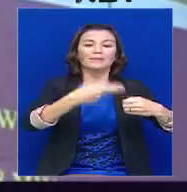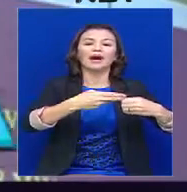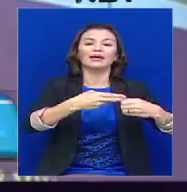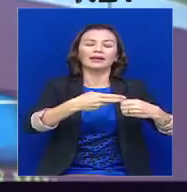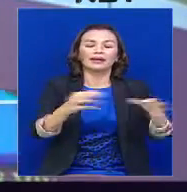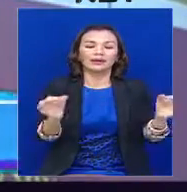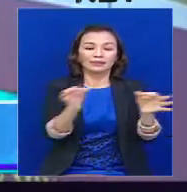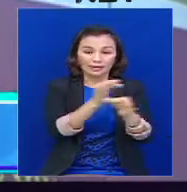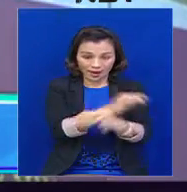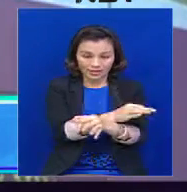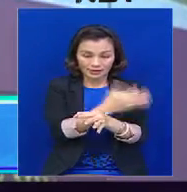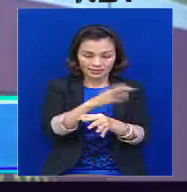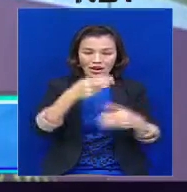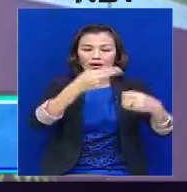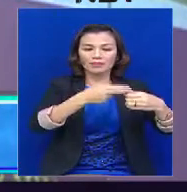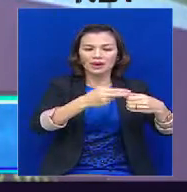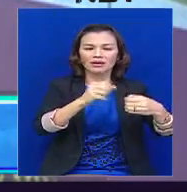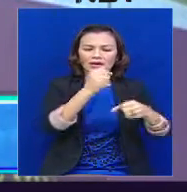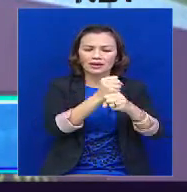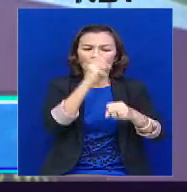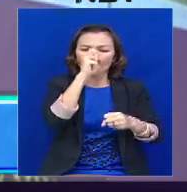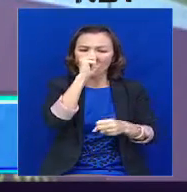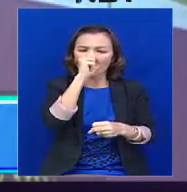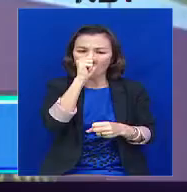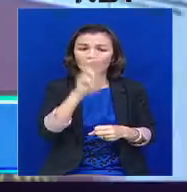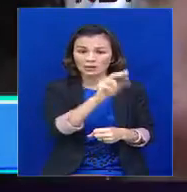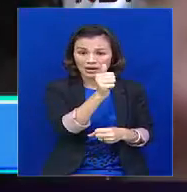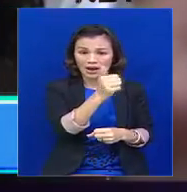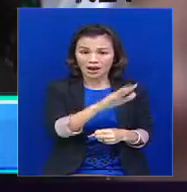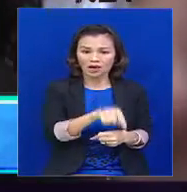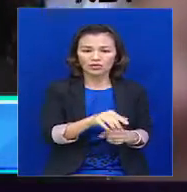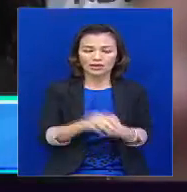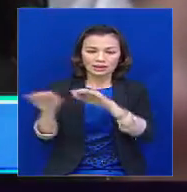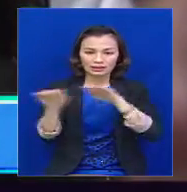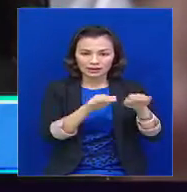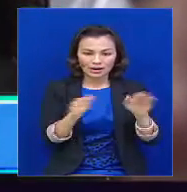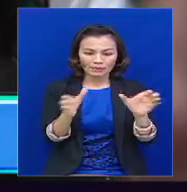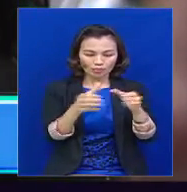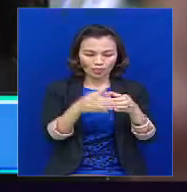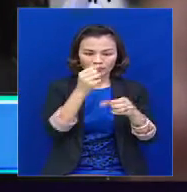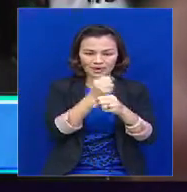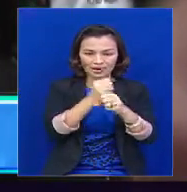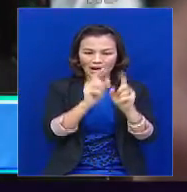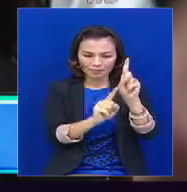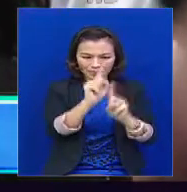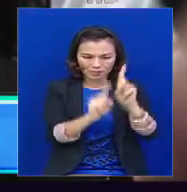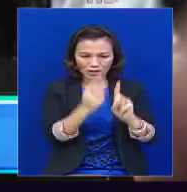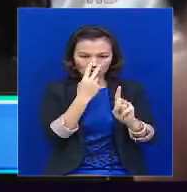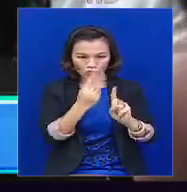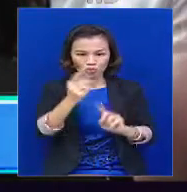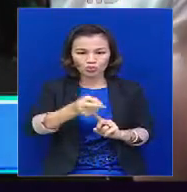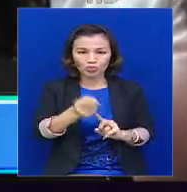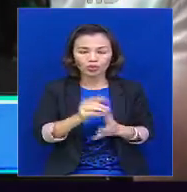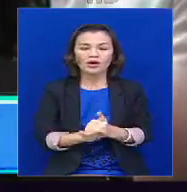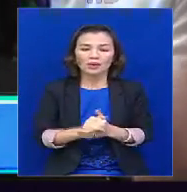การไฟฟ้าฝ่ายผลิตแห่งประเทศไทยได้ทำการทดสอบระบบเรียบร้อยแล้วรวมทั้งจัดเตรียมทีมงานติดตามอย่างใกล้ชิดตลอดจนมีแผนสำรอง